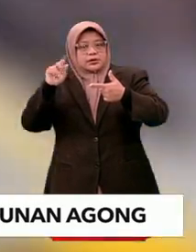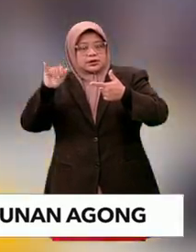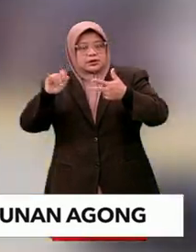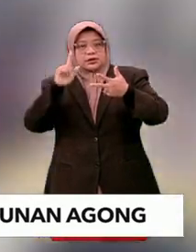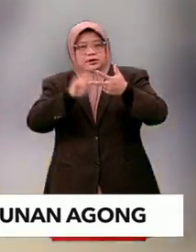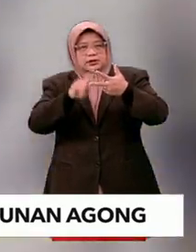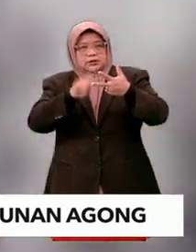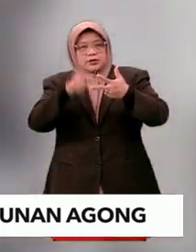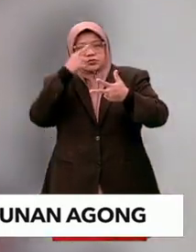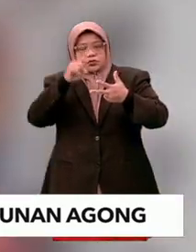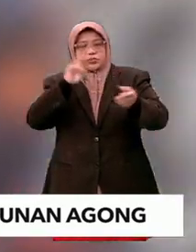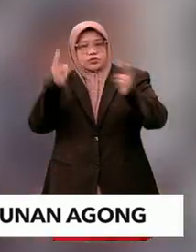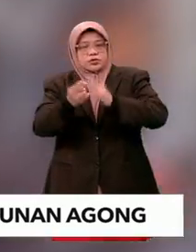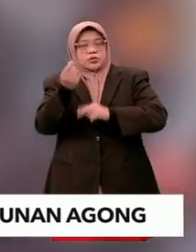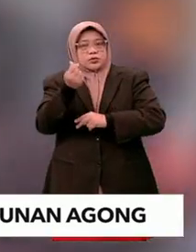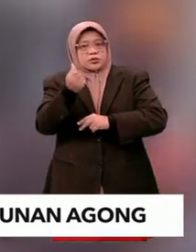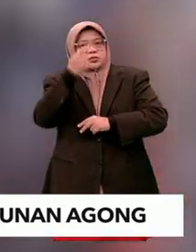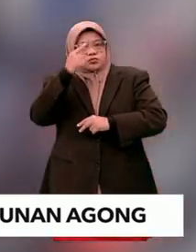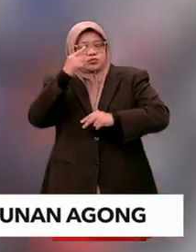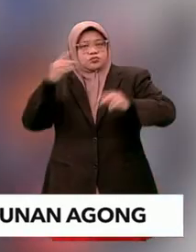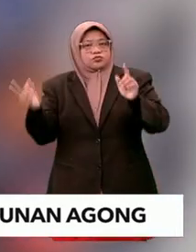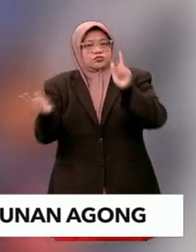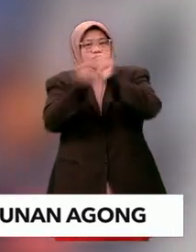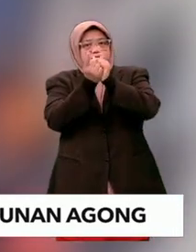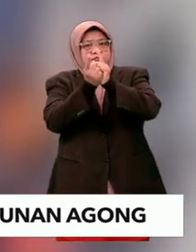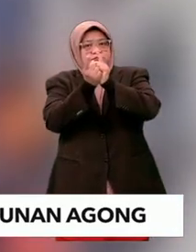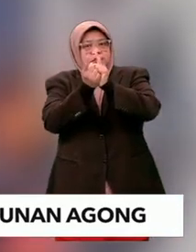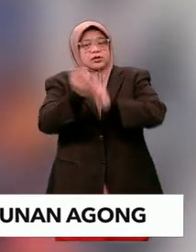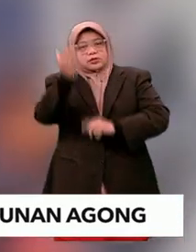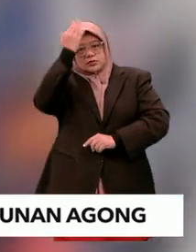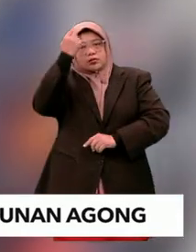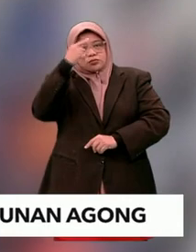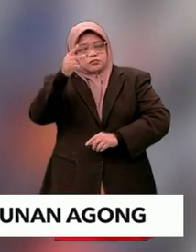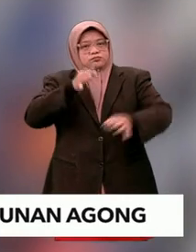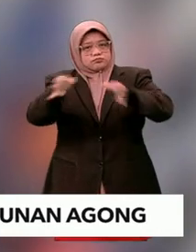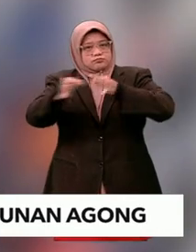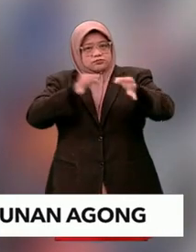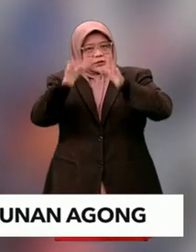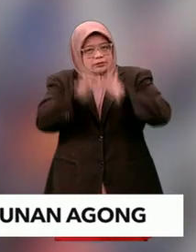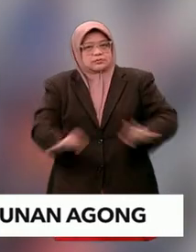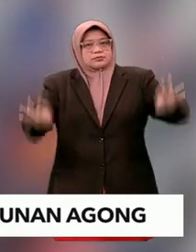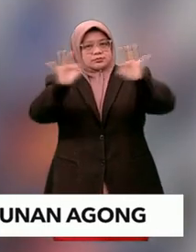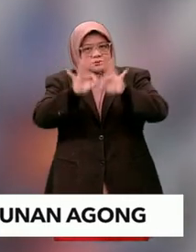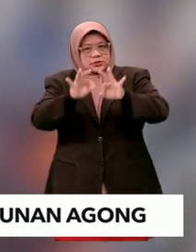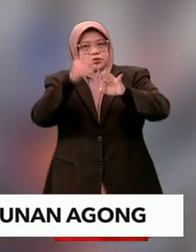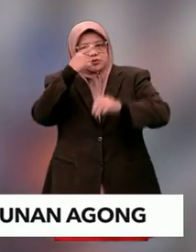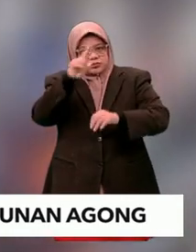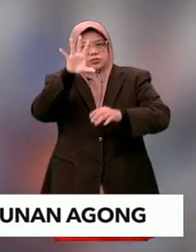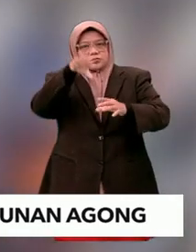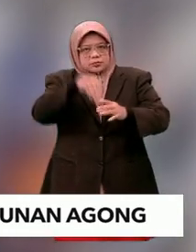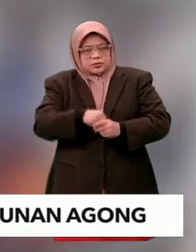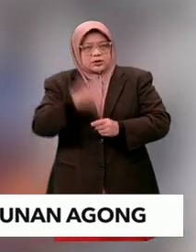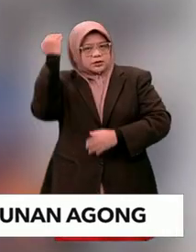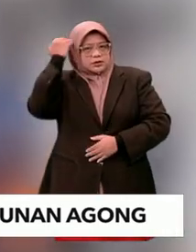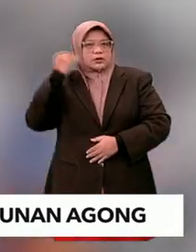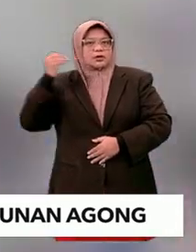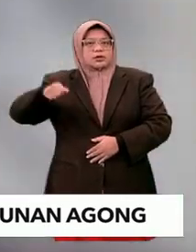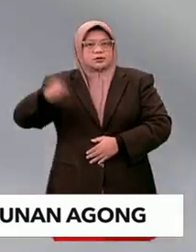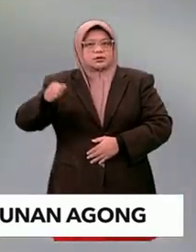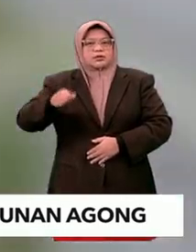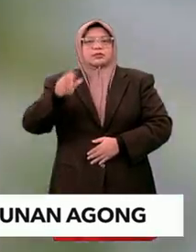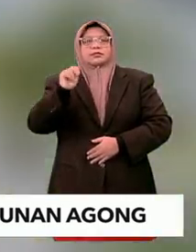pencegahan pembuahan uang haram untuk menghadap Baginda bagi menjelaskan konflik kepentingan membabitkan Hakim jatuh Muhammad